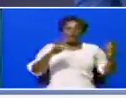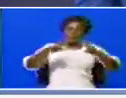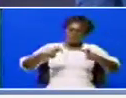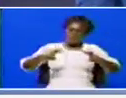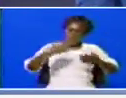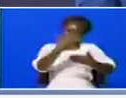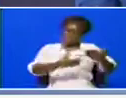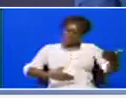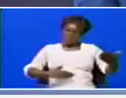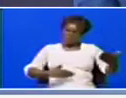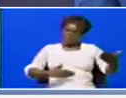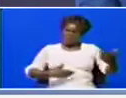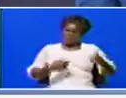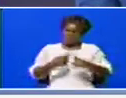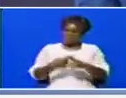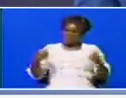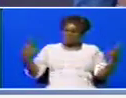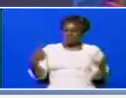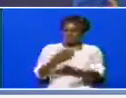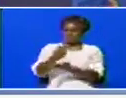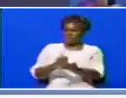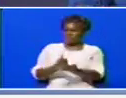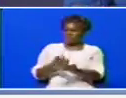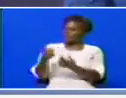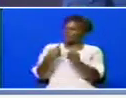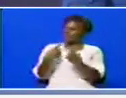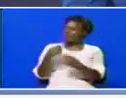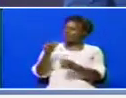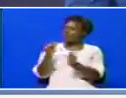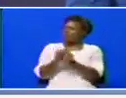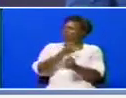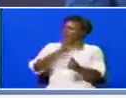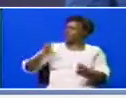fomu ambazo zinawasilishwa kutoka maeneo bunge, na iwapo mmezungumza nao wanasemaje?